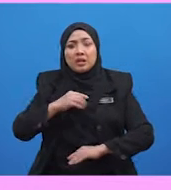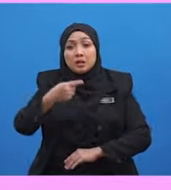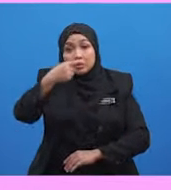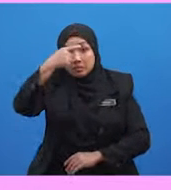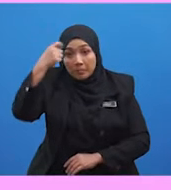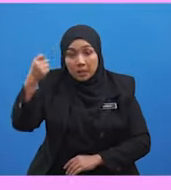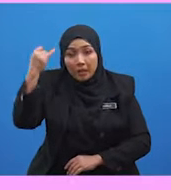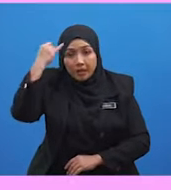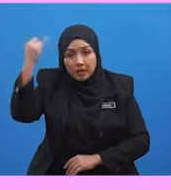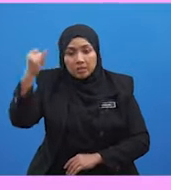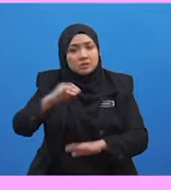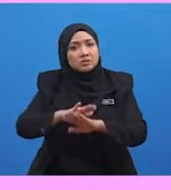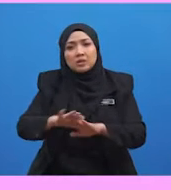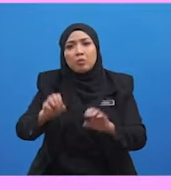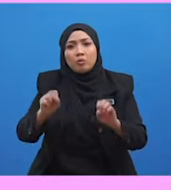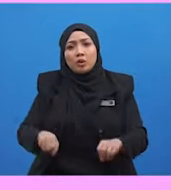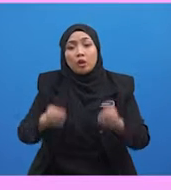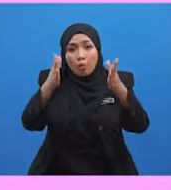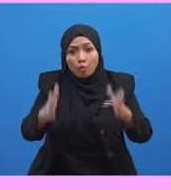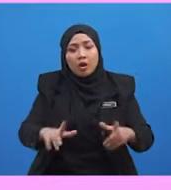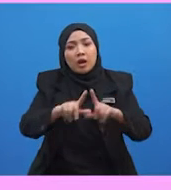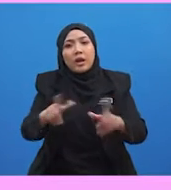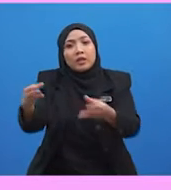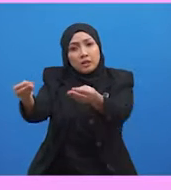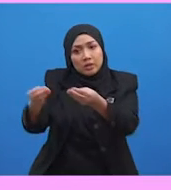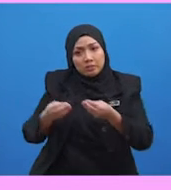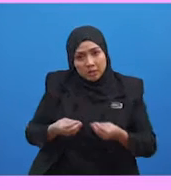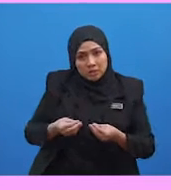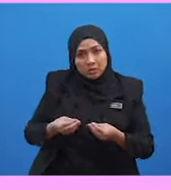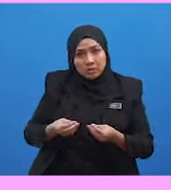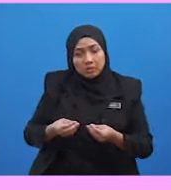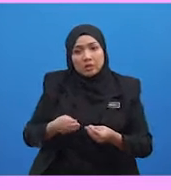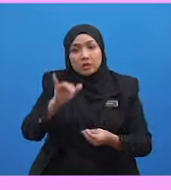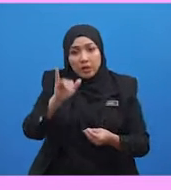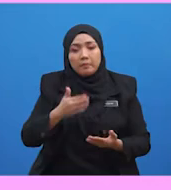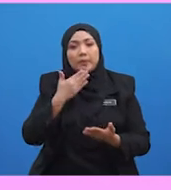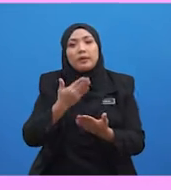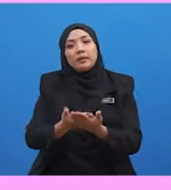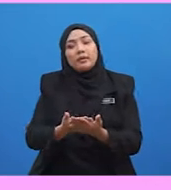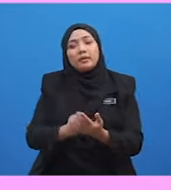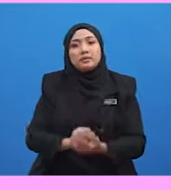kerana ideanya tidak diterima dalam membuat keputusan terbaik.